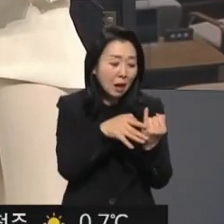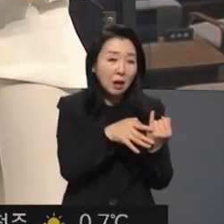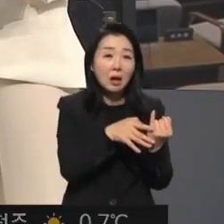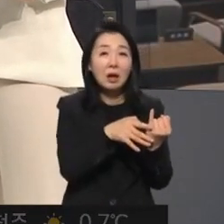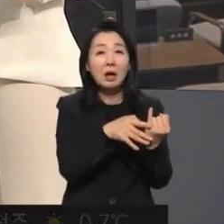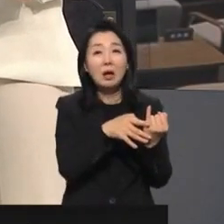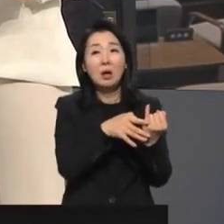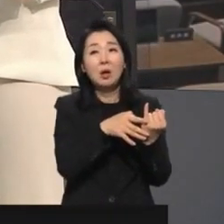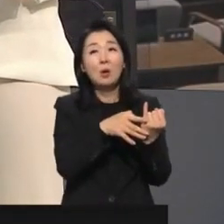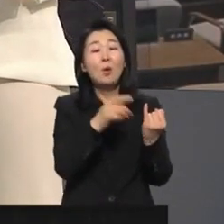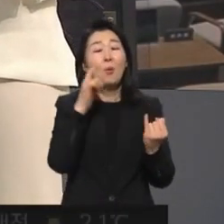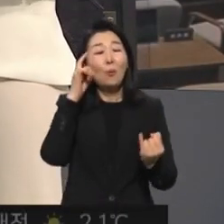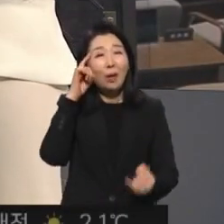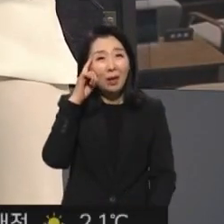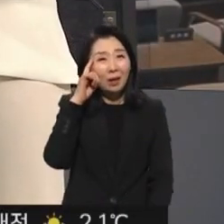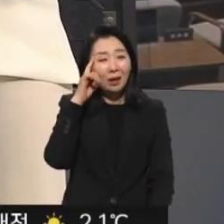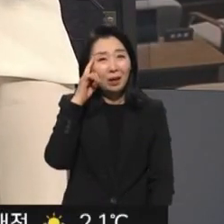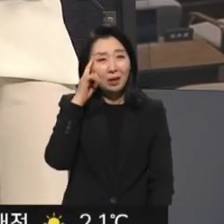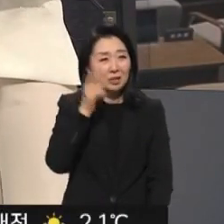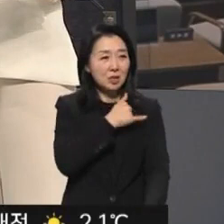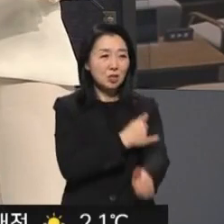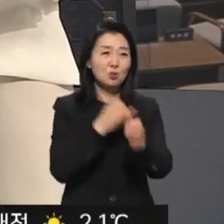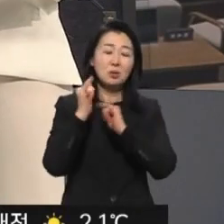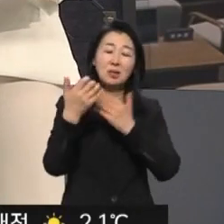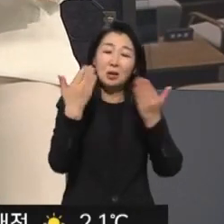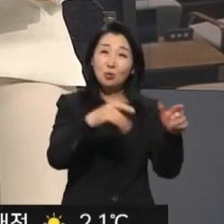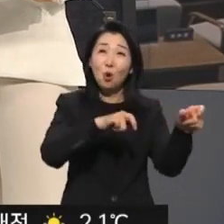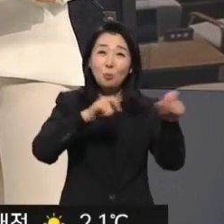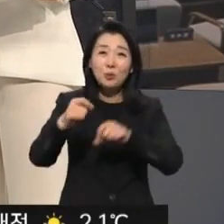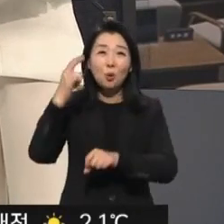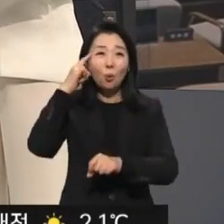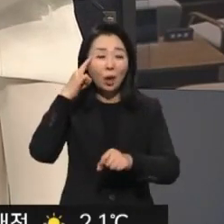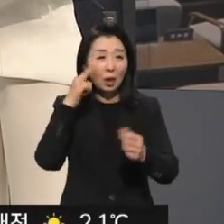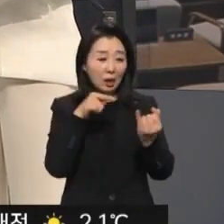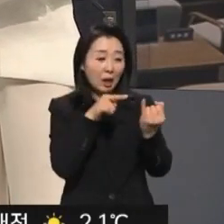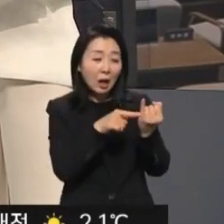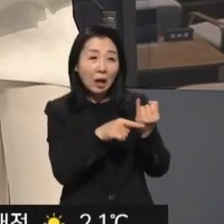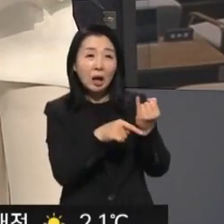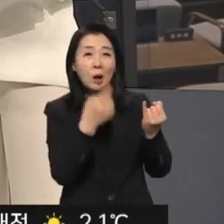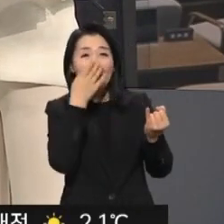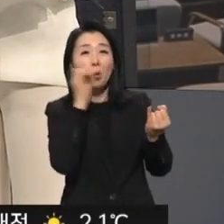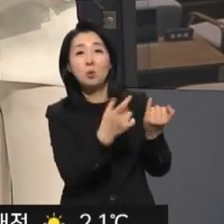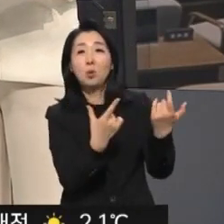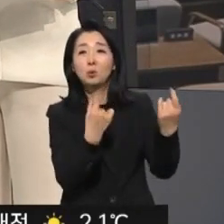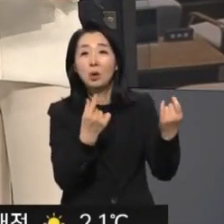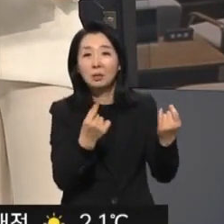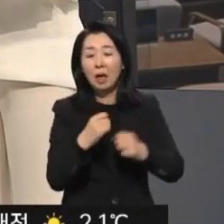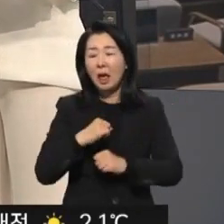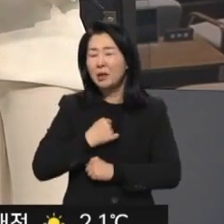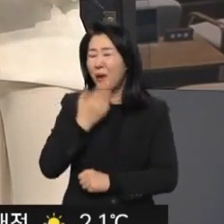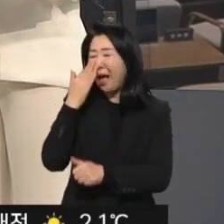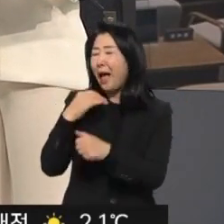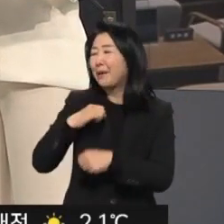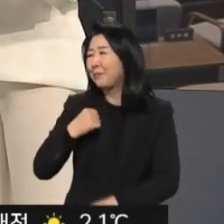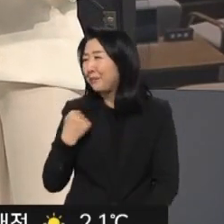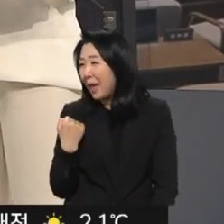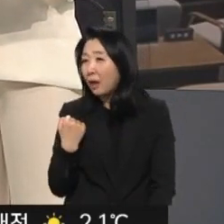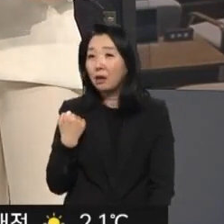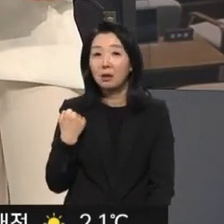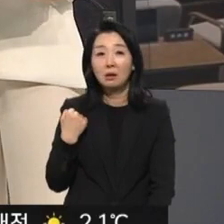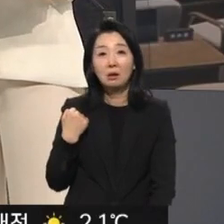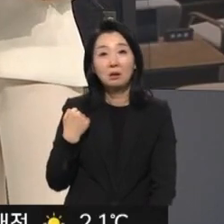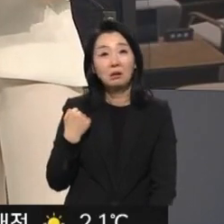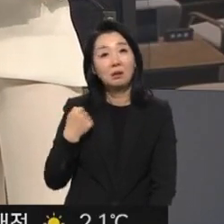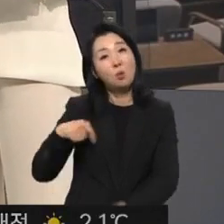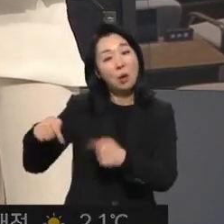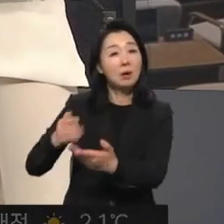국민훈장 인권상이 미뤄진 건 피해자를 모욕하는 것이라면서 일본의 저자세 굴종 외교를 하면 안 된다고